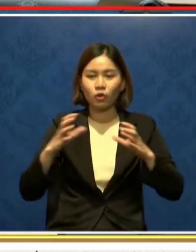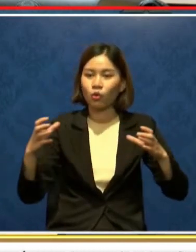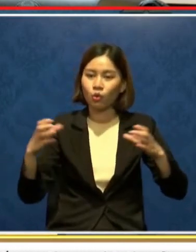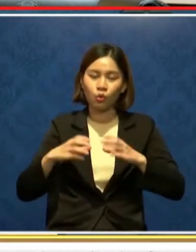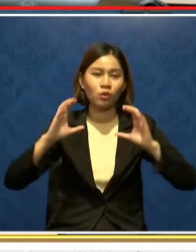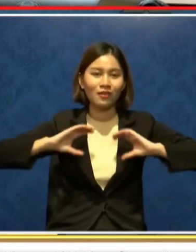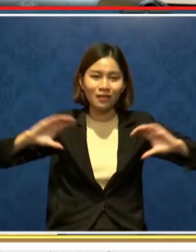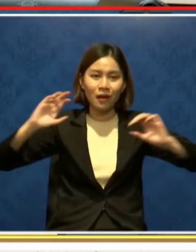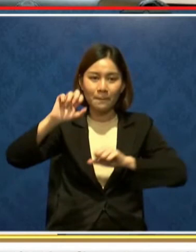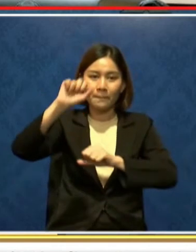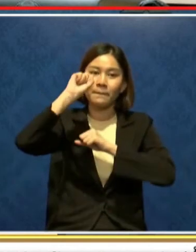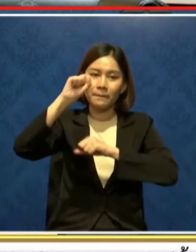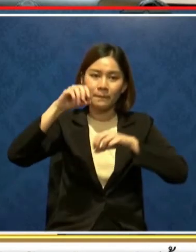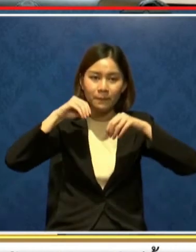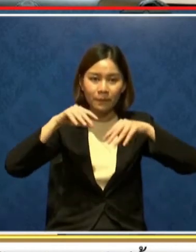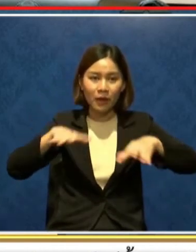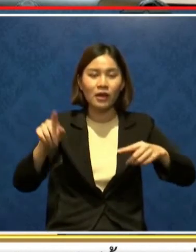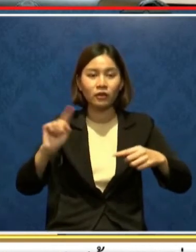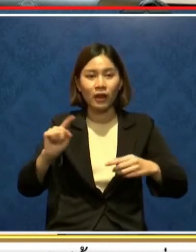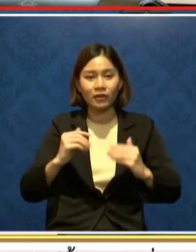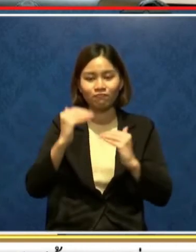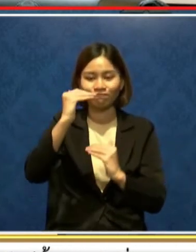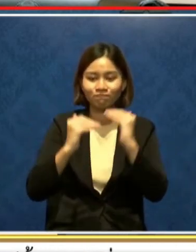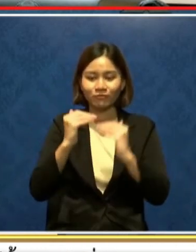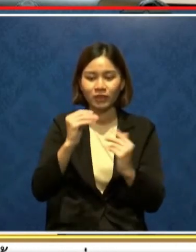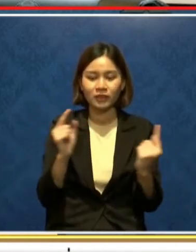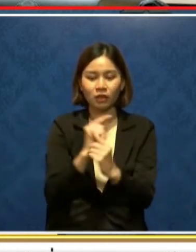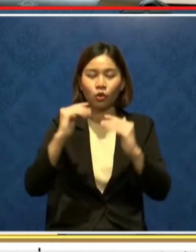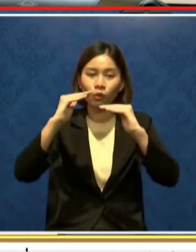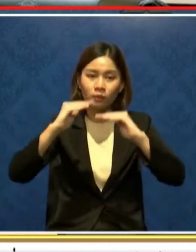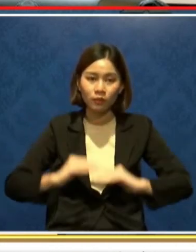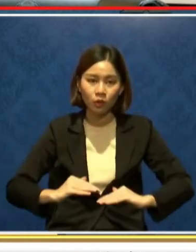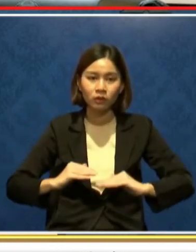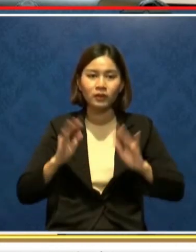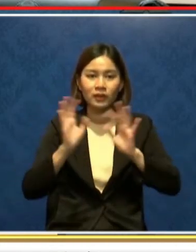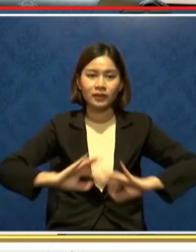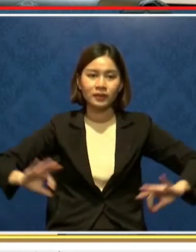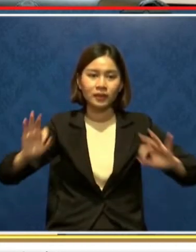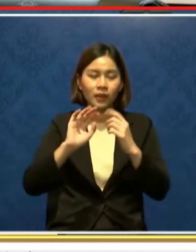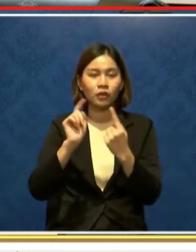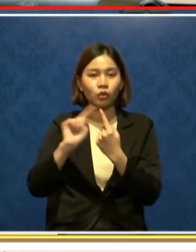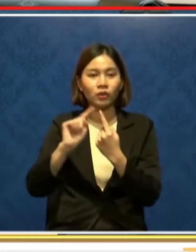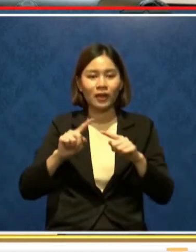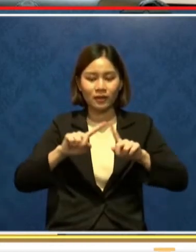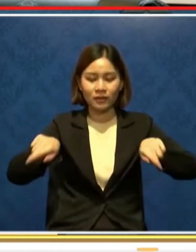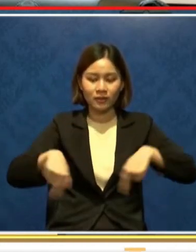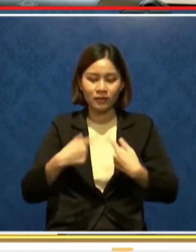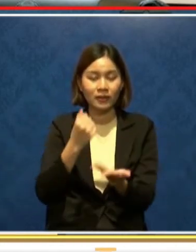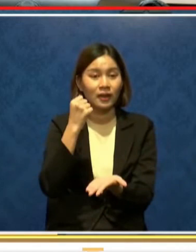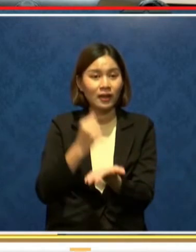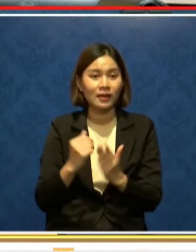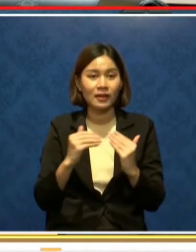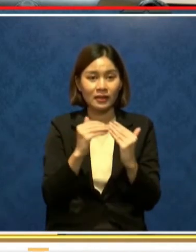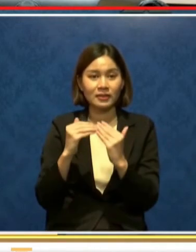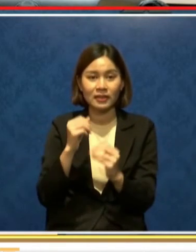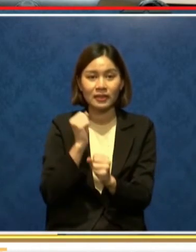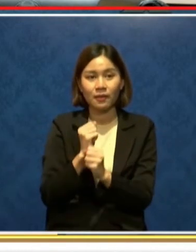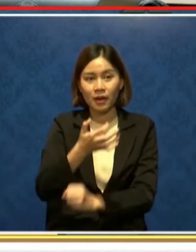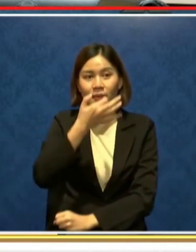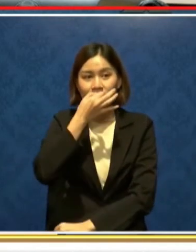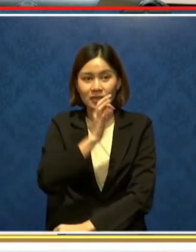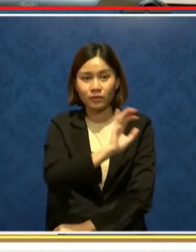รัฐบาลก็ประกาศในเรื่องของความลดความเหลื่อมล้ำทางสังคมนะครับโดยเฉพาะในเรื่องของเอกสารสิทธิ์ที่ดินทำกินเนี่ยครับ